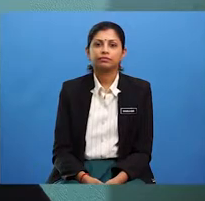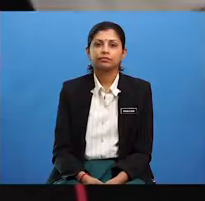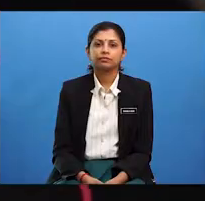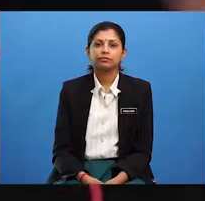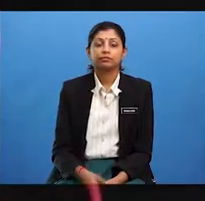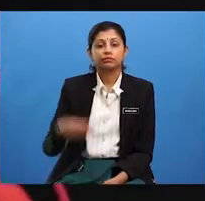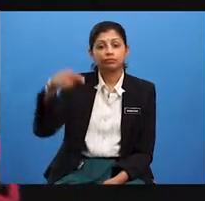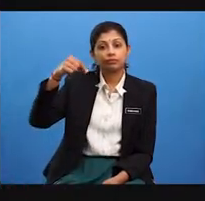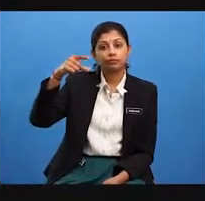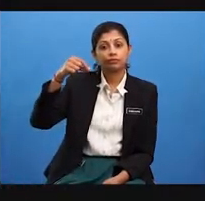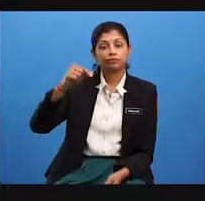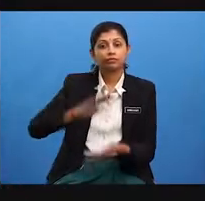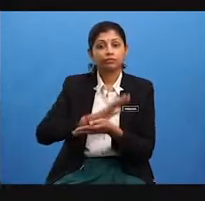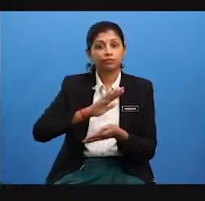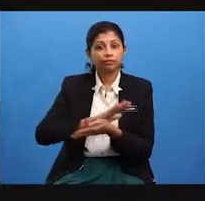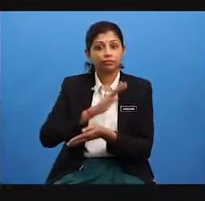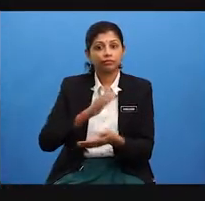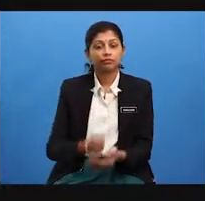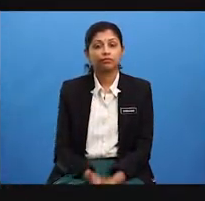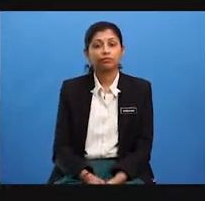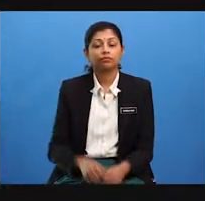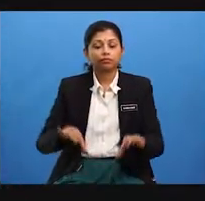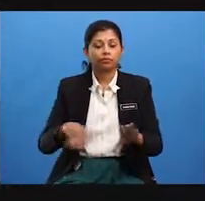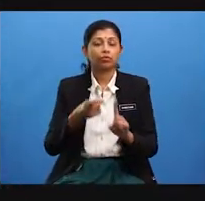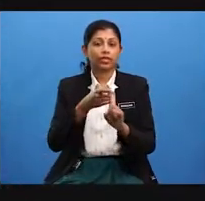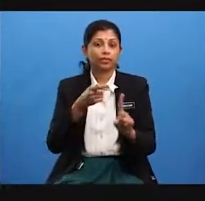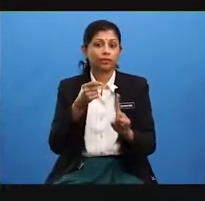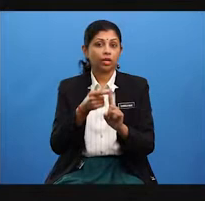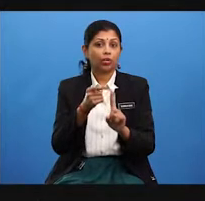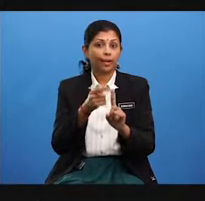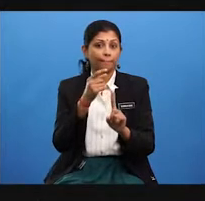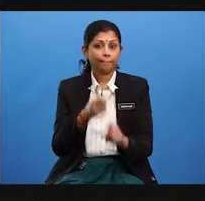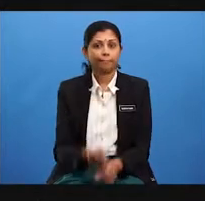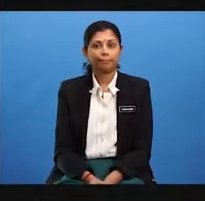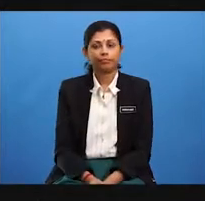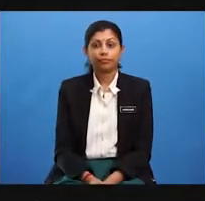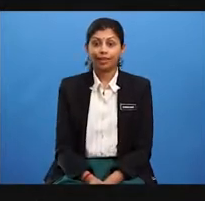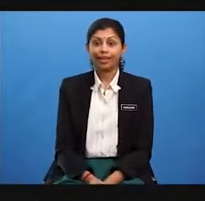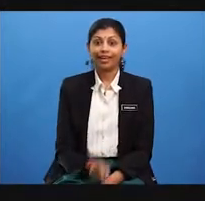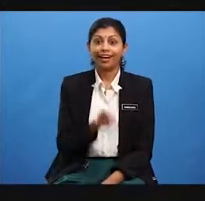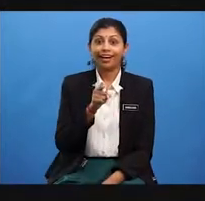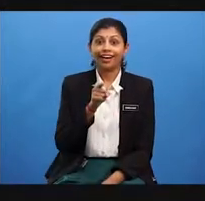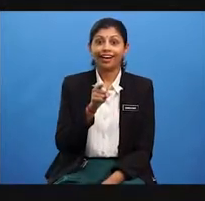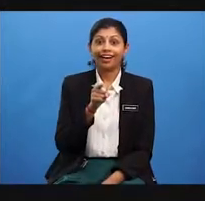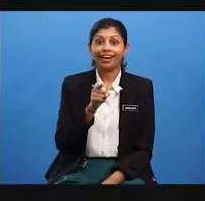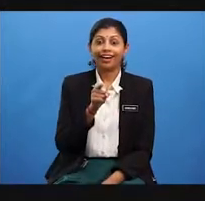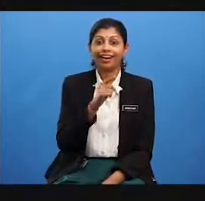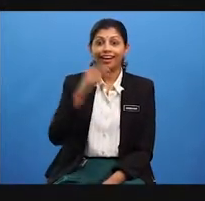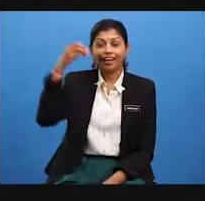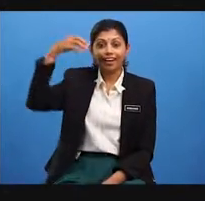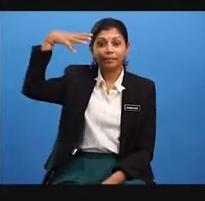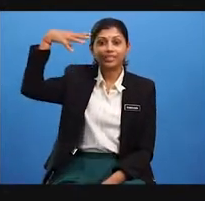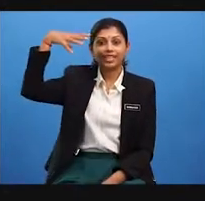Bagaimana dengan klip kertas? Klip kertas diperbuat daripada logam. Ya,